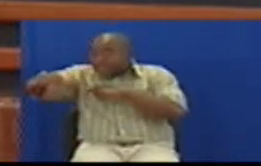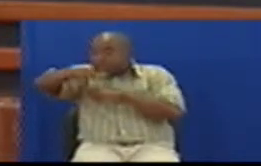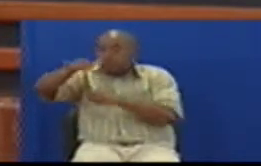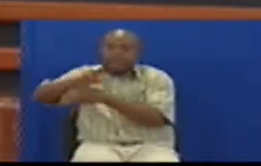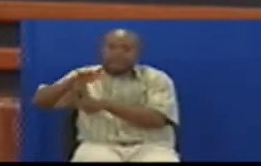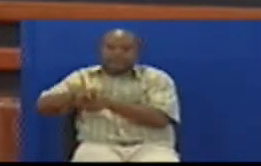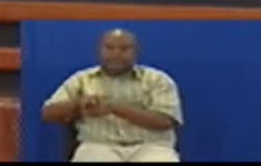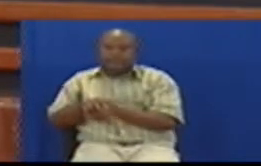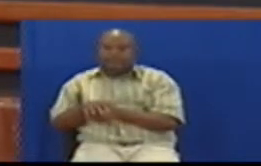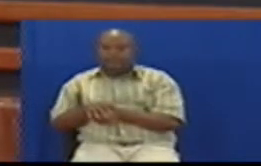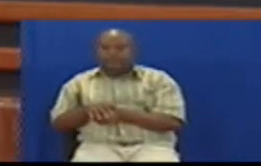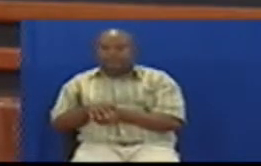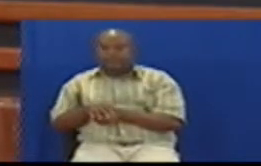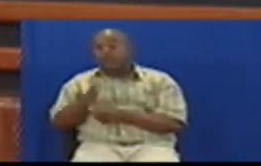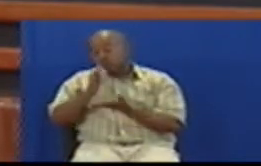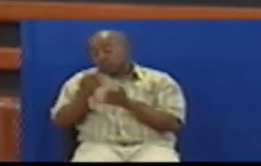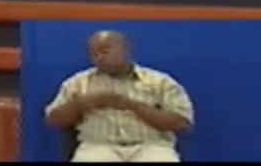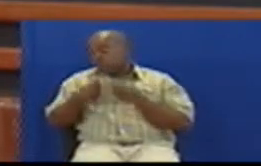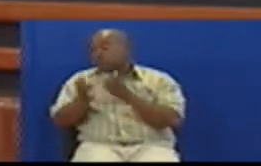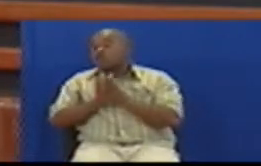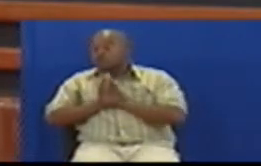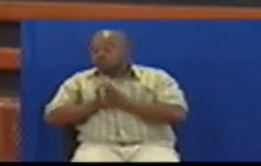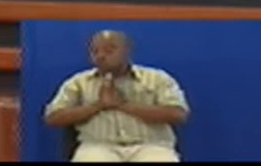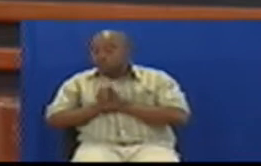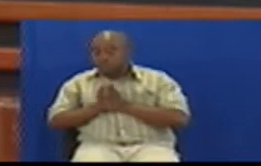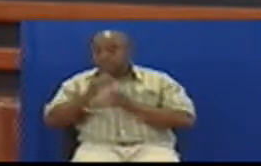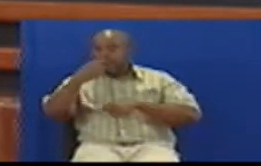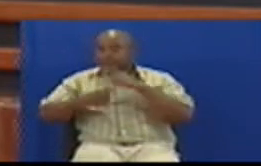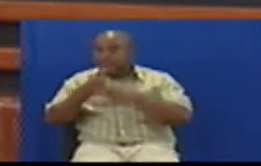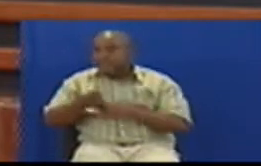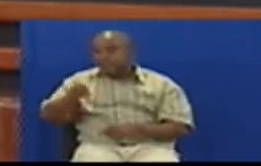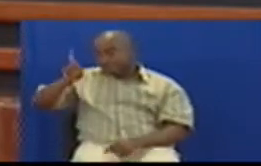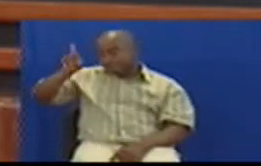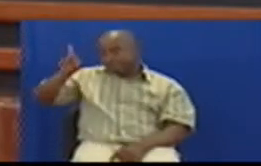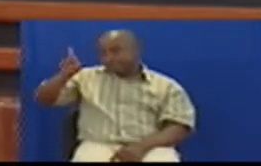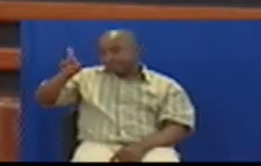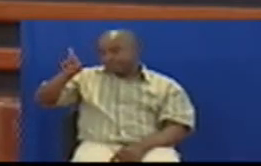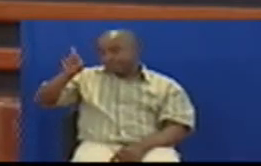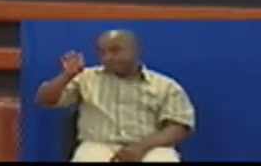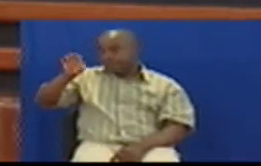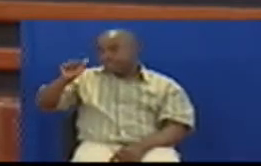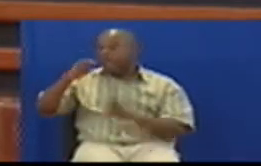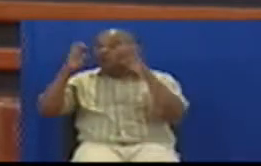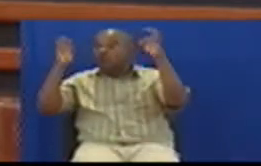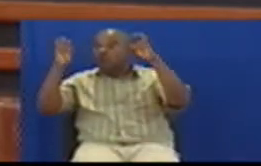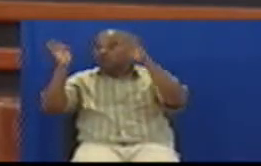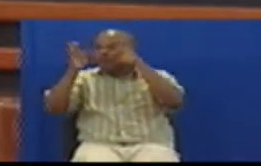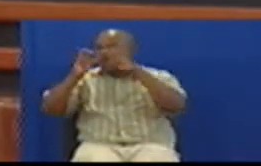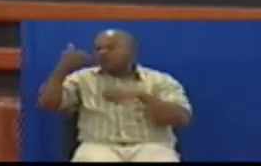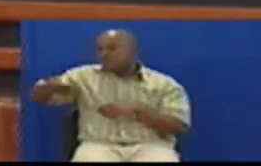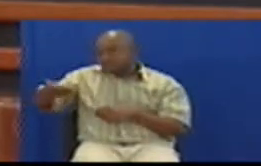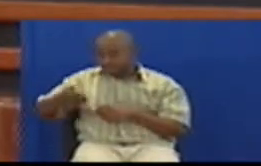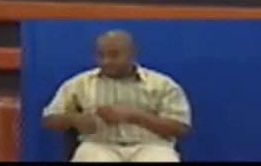heri kabisa, naomba nitoe shukrani za dhati kwa miradi ya REA inayofanyika. Lakini nataka nishauri hapa, ziko changamoto ndogo